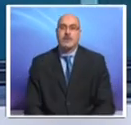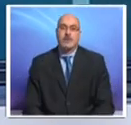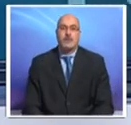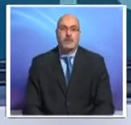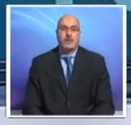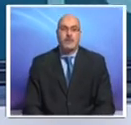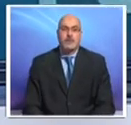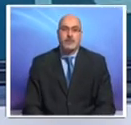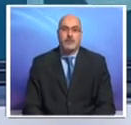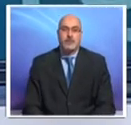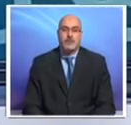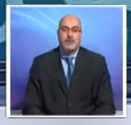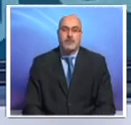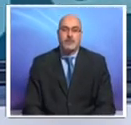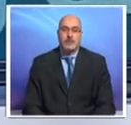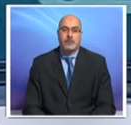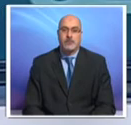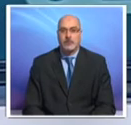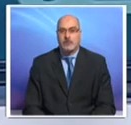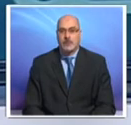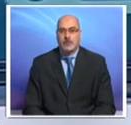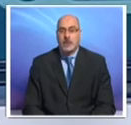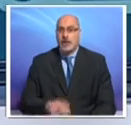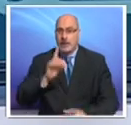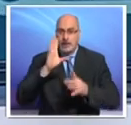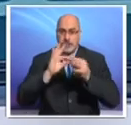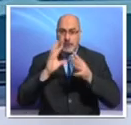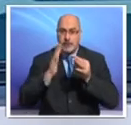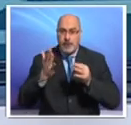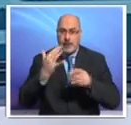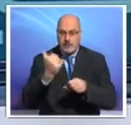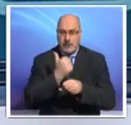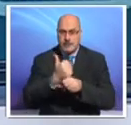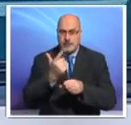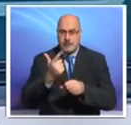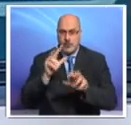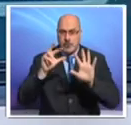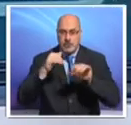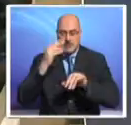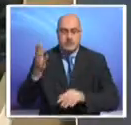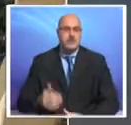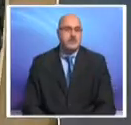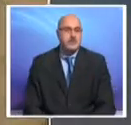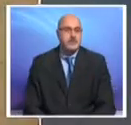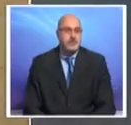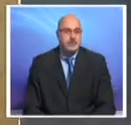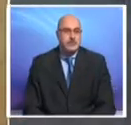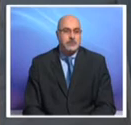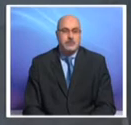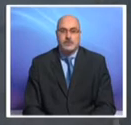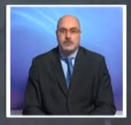لرئيس الجمهورية السيد عبد العزيز بوتفليقة. ورقة في الذكرى مع فيروز هرنوف.